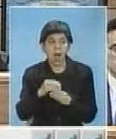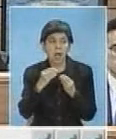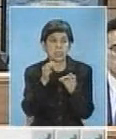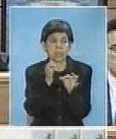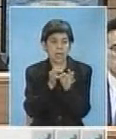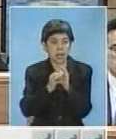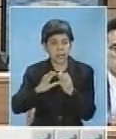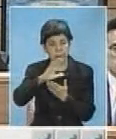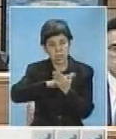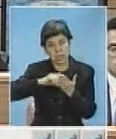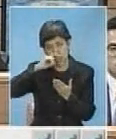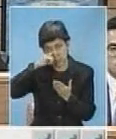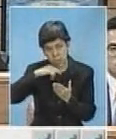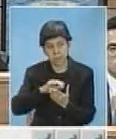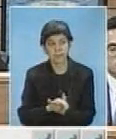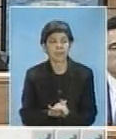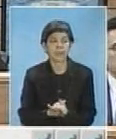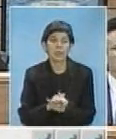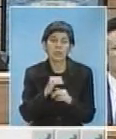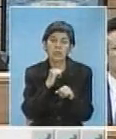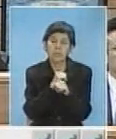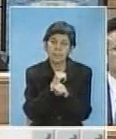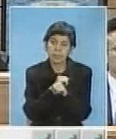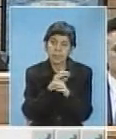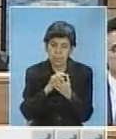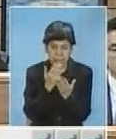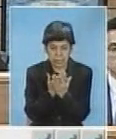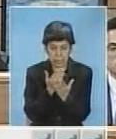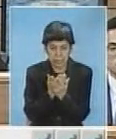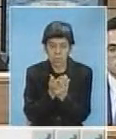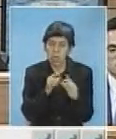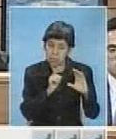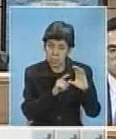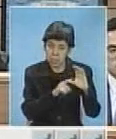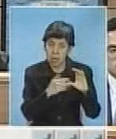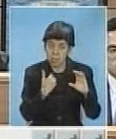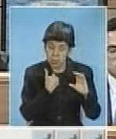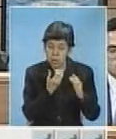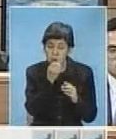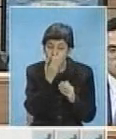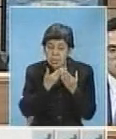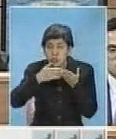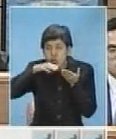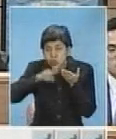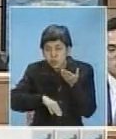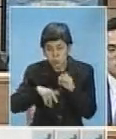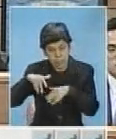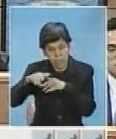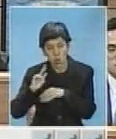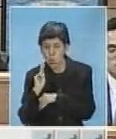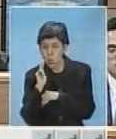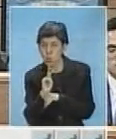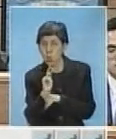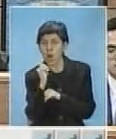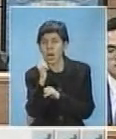คารแห่งประเทศไทยในการที่จะจัดสรรเม็ดเงินสินเชื่อที่มีอัตราดอกเบี้ยต่ำให้กับประชาชนและผู้ประ